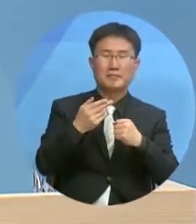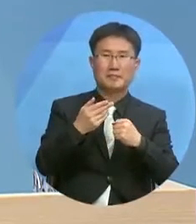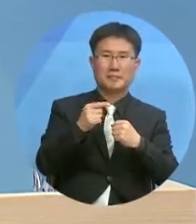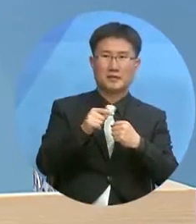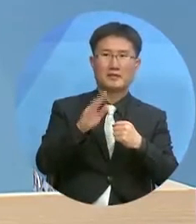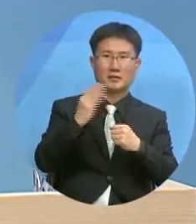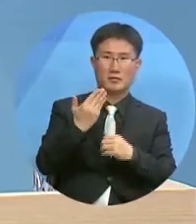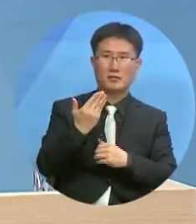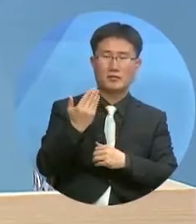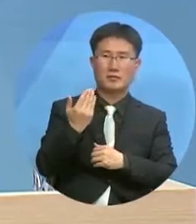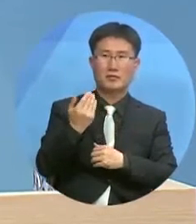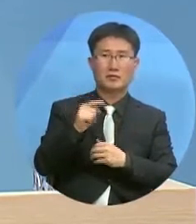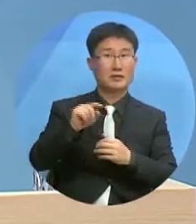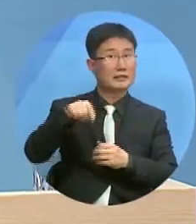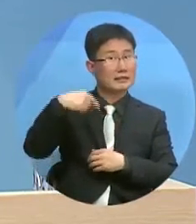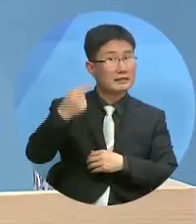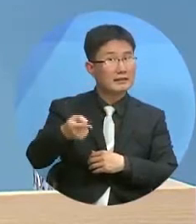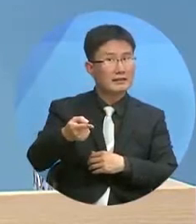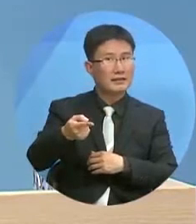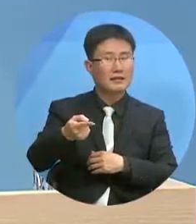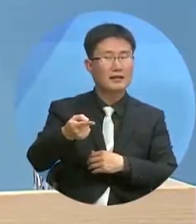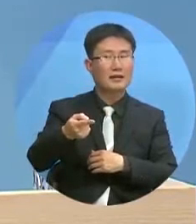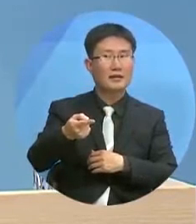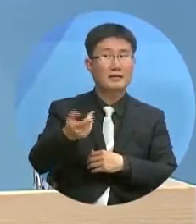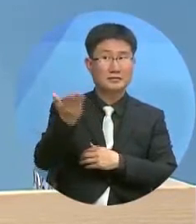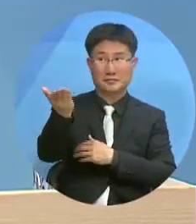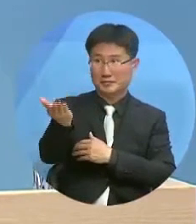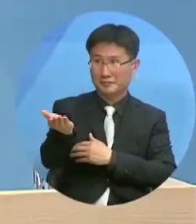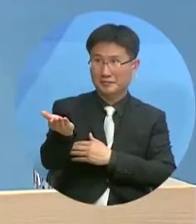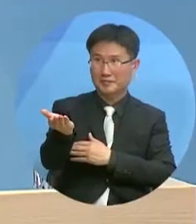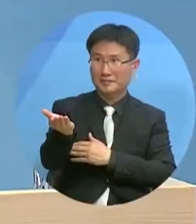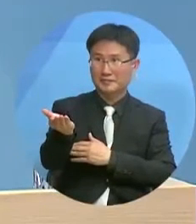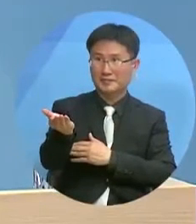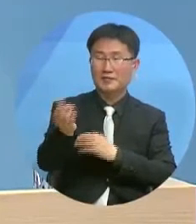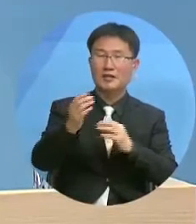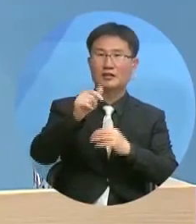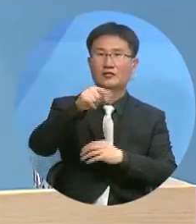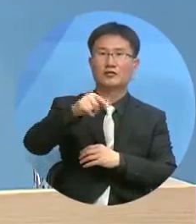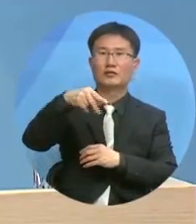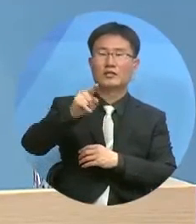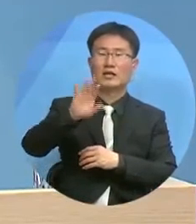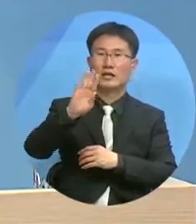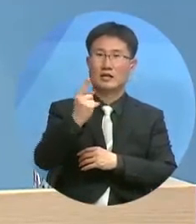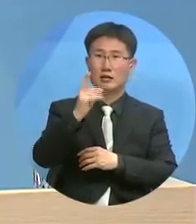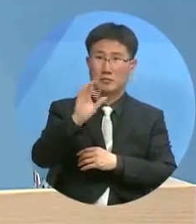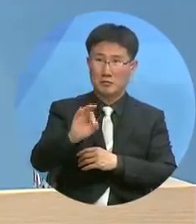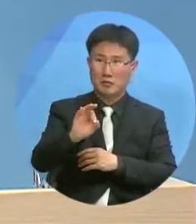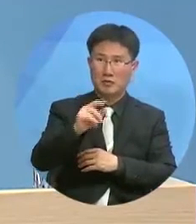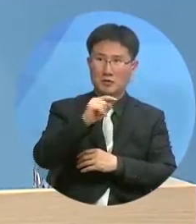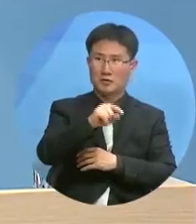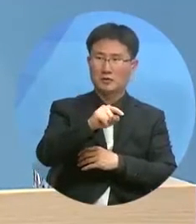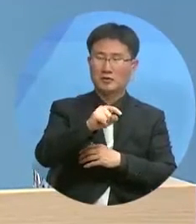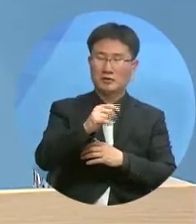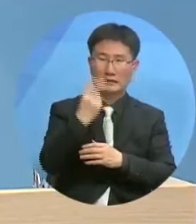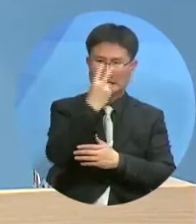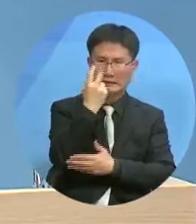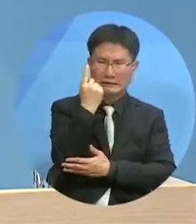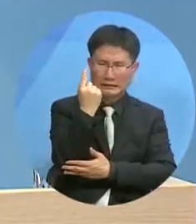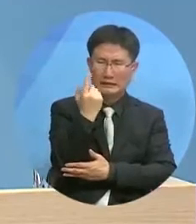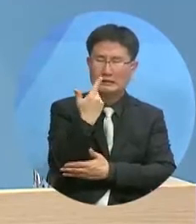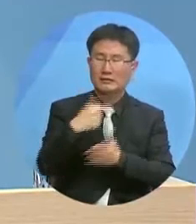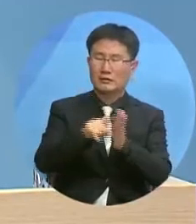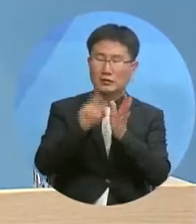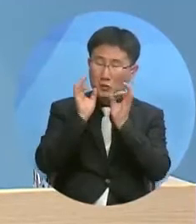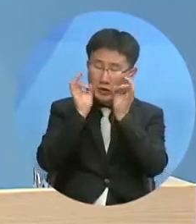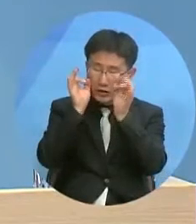것이고, 그래서 그 다음에 우리 심 의원님께서 국사봉 보존을 위해서 많이 노력해 주신 것에 대해서